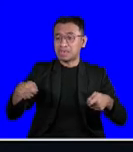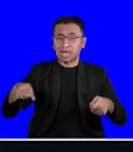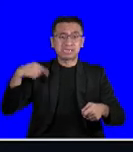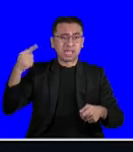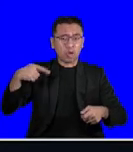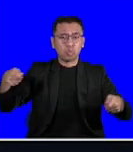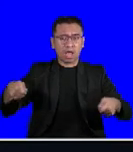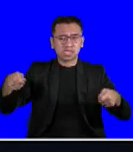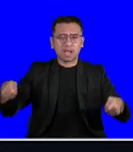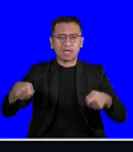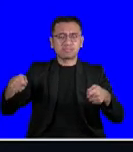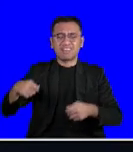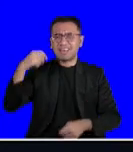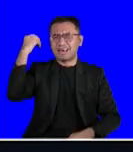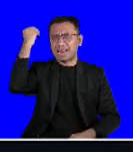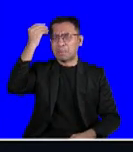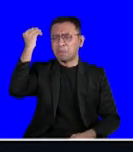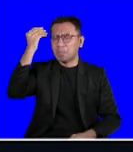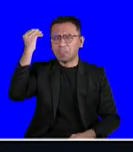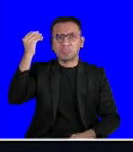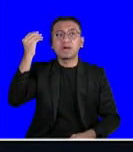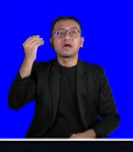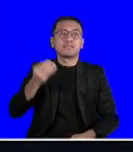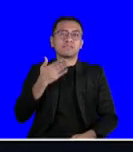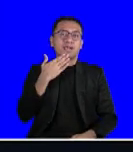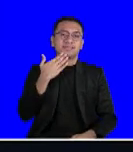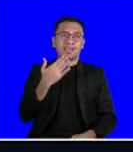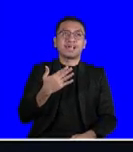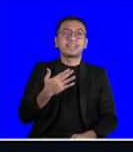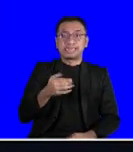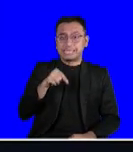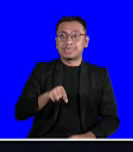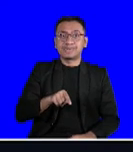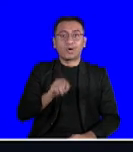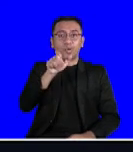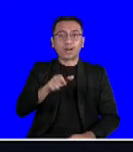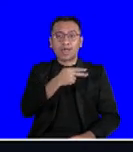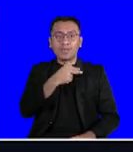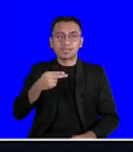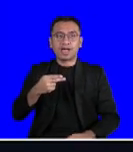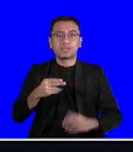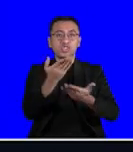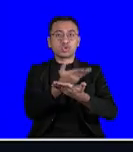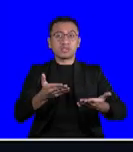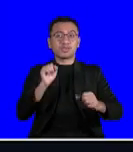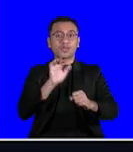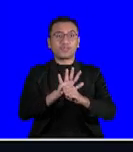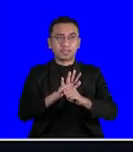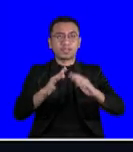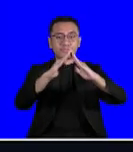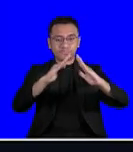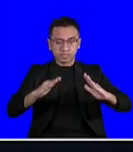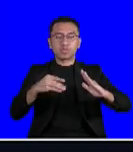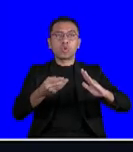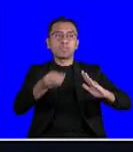ya. Makanya biasanya rumah tangga di Indonesia ketika masa pandemi untuk kebutuhan makanan siap sajinya jadi